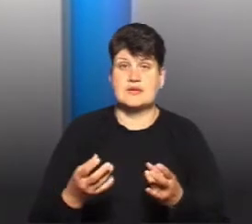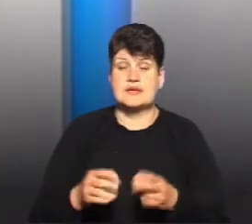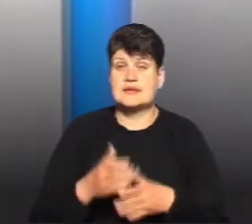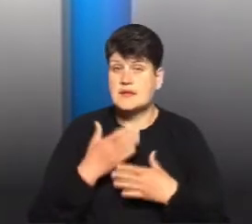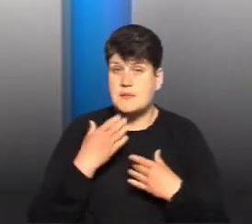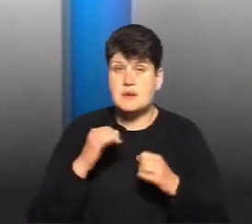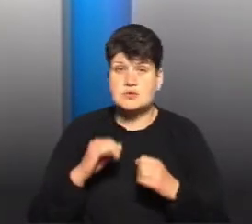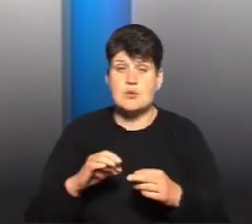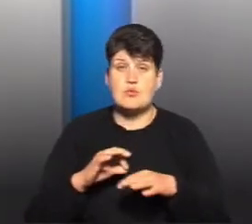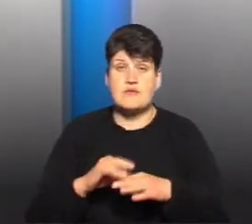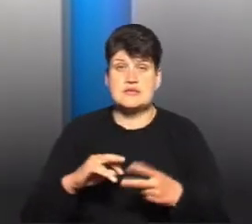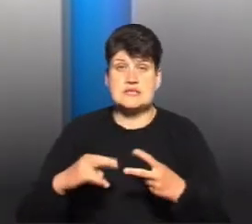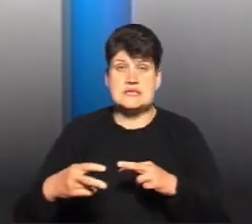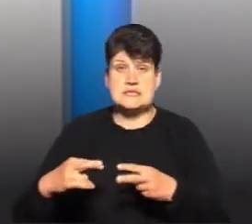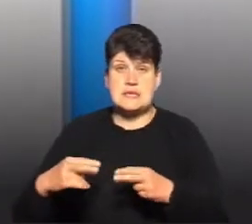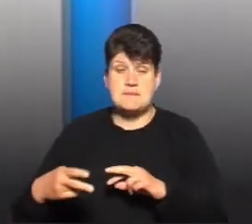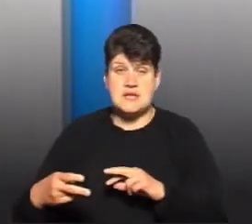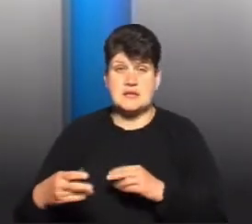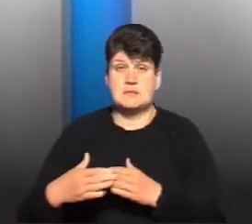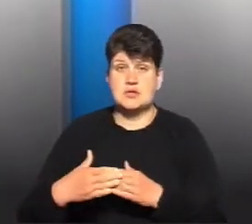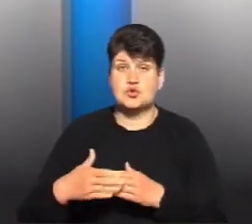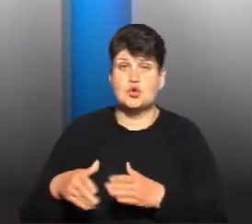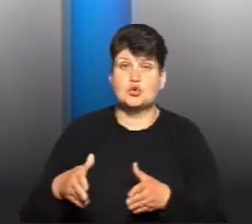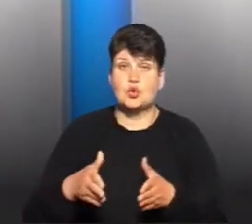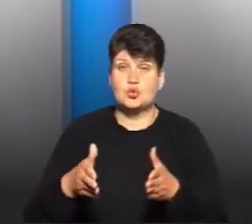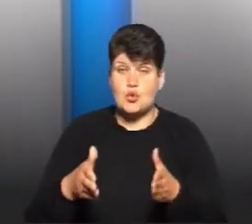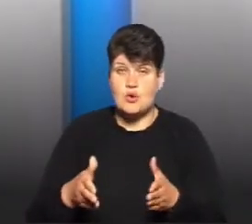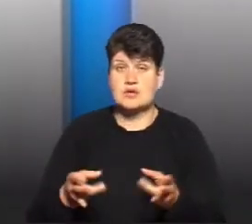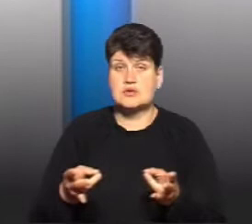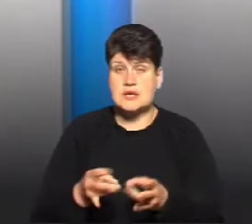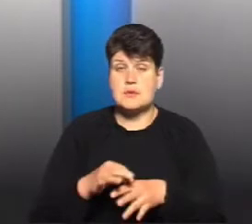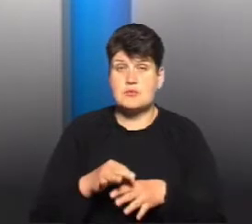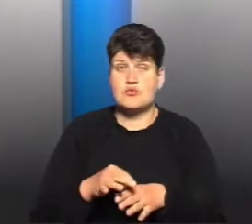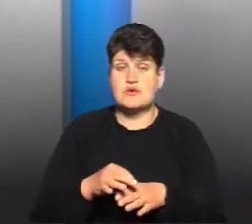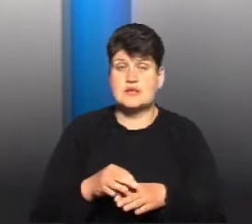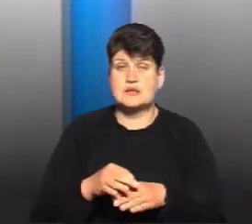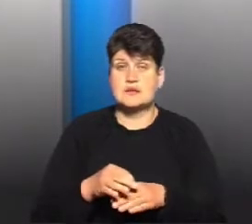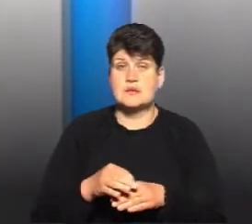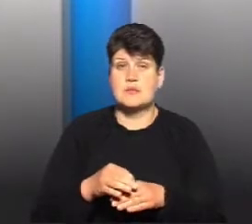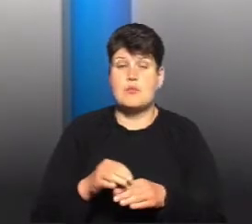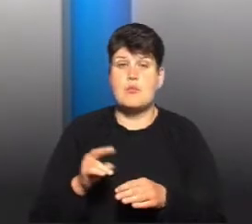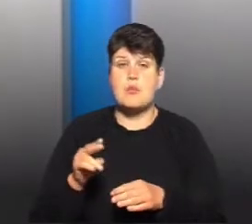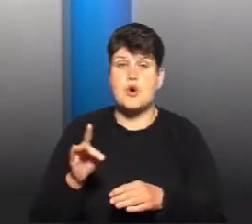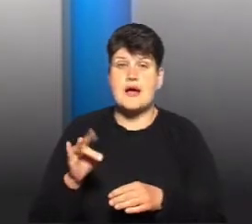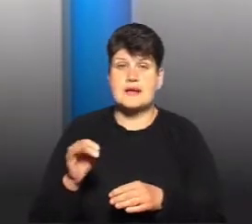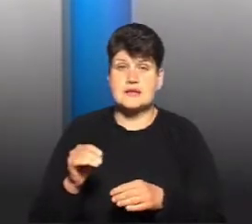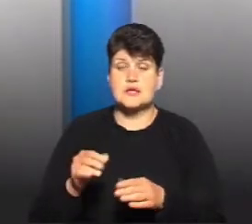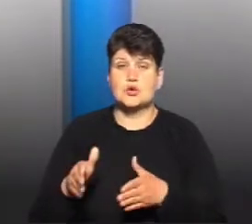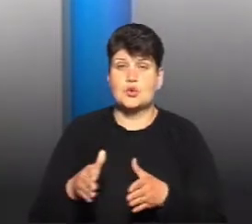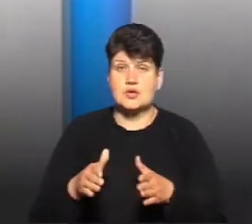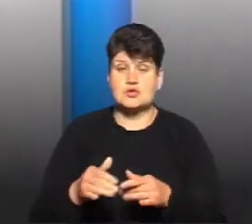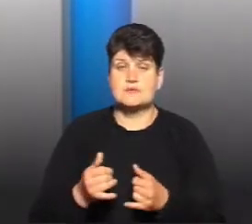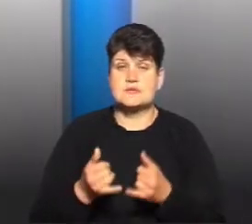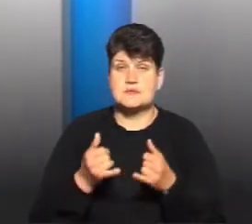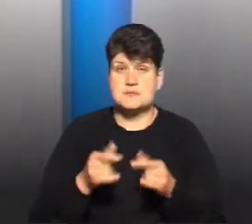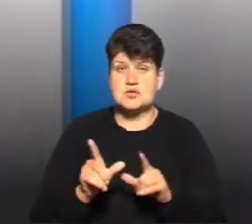з іншими пайовиками ближче до дороги, то тоді треба буде проводити оці винесення оцих проєктних доріг в натуру, для того, щоб забезпечити доїзд до тих земельних ділянок.